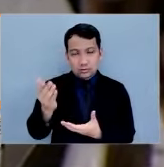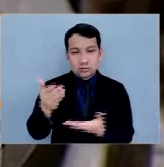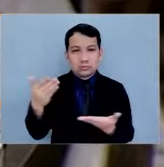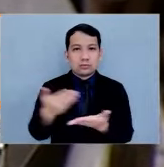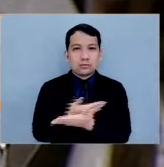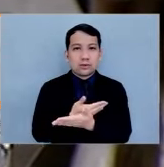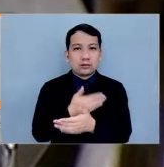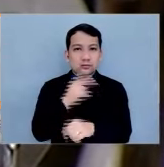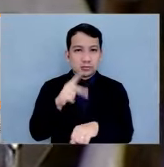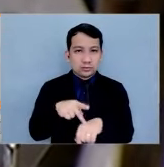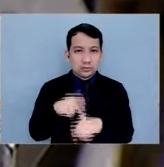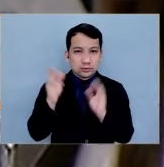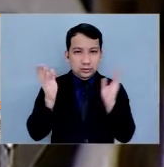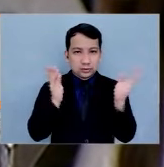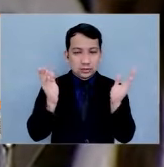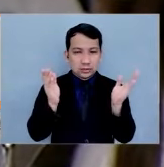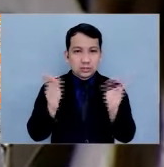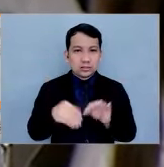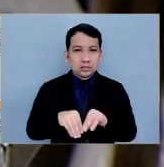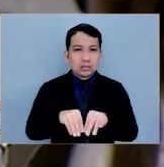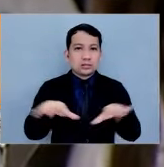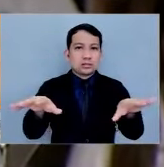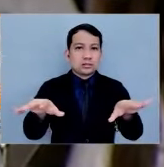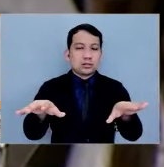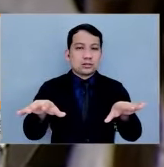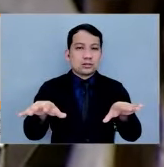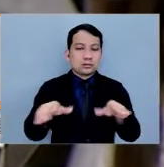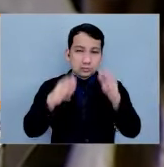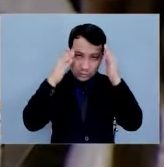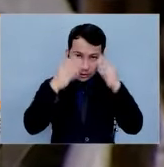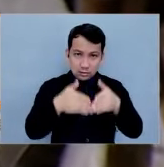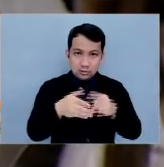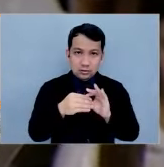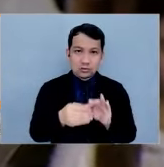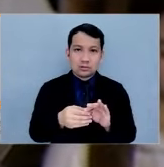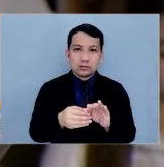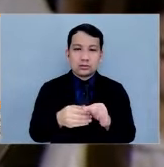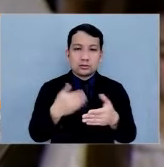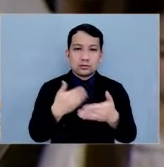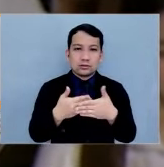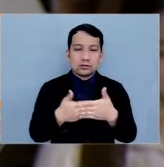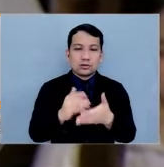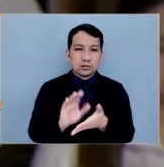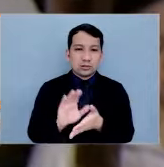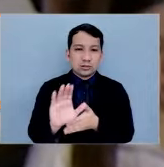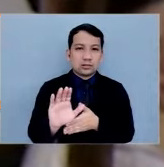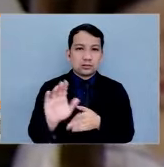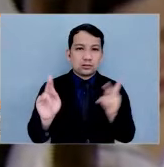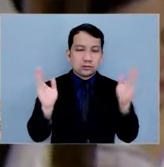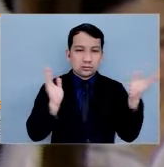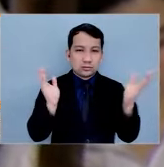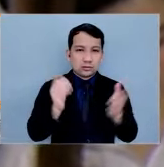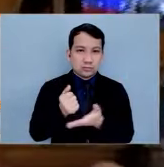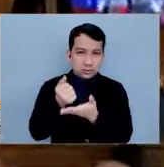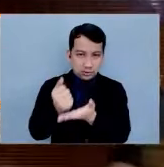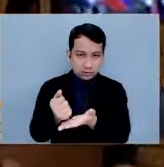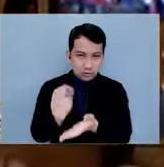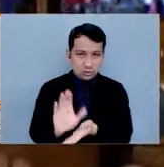Servicio Fair ay mananatiling nakatutok at paglalapit ng serbisyo at ayuda sa bawat